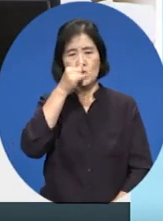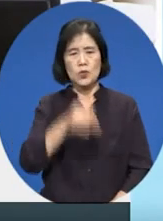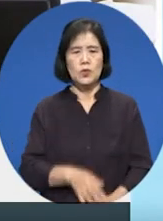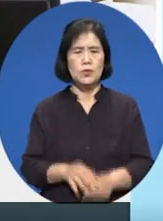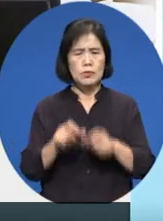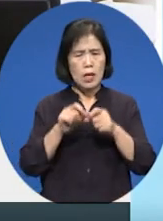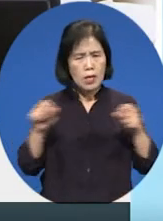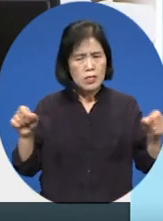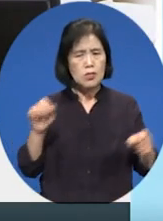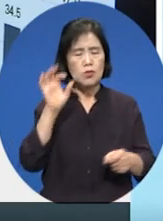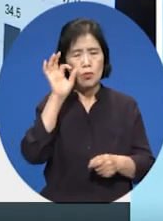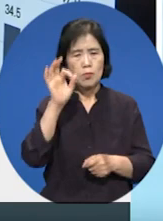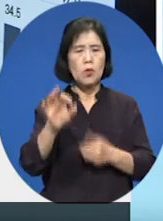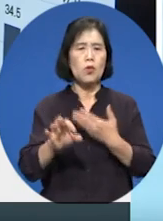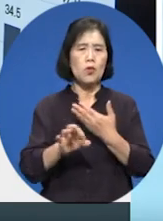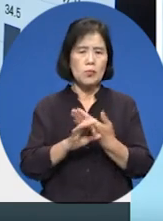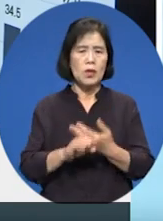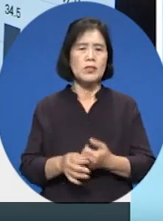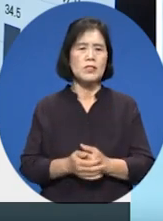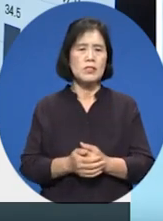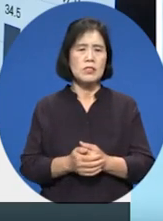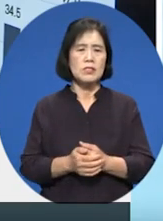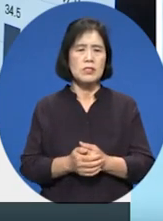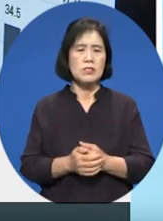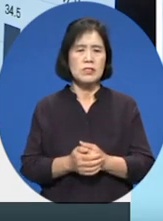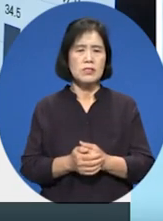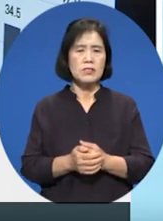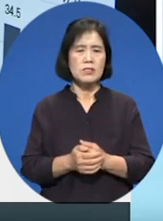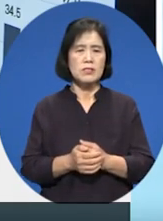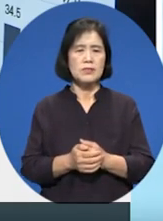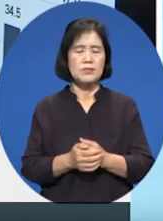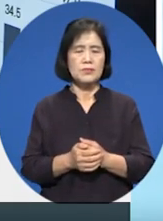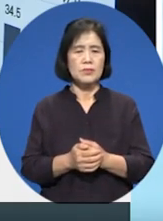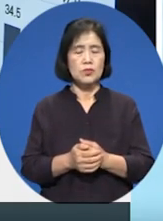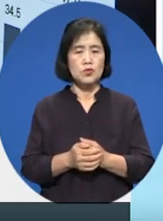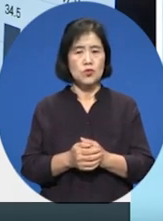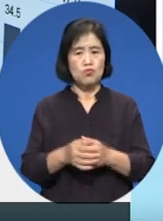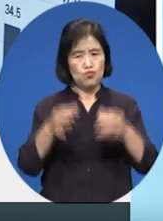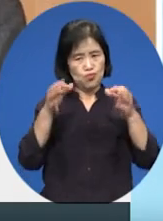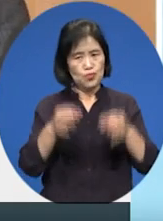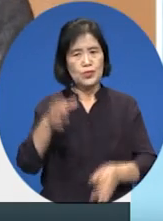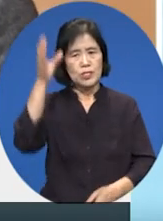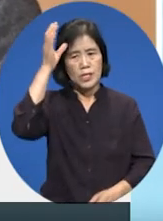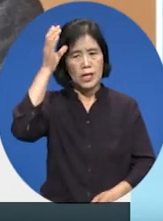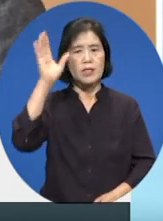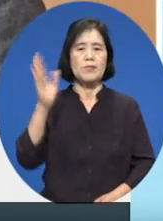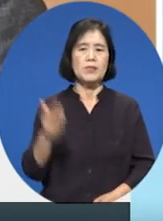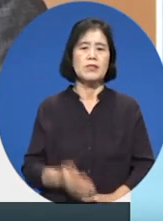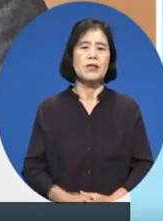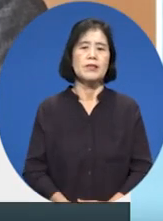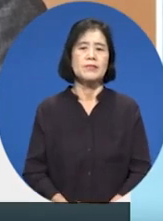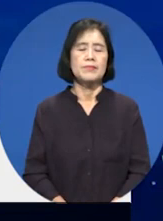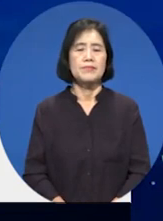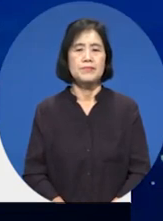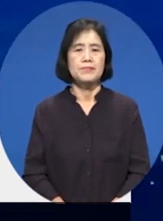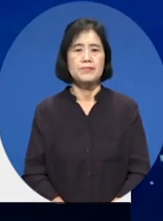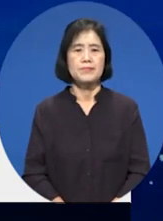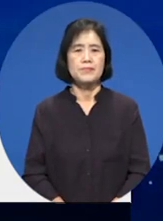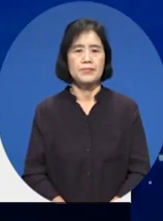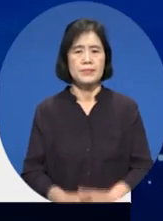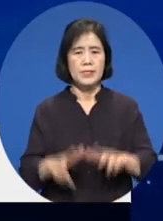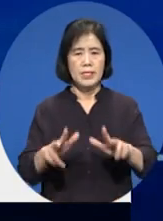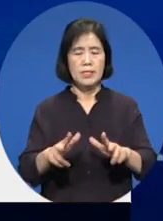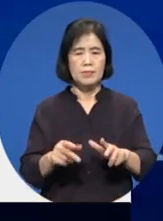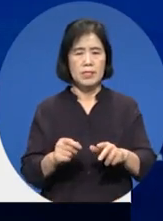장기적으로 놓고 보게 되면은 사실은 그런 부분들이 네. 충분히 기대가 되는 상황이라고 얘기할 수가 있겠죠. 아, 그렇군요. 어떻게 보면 지금이